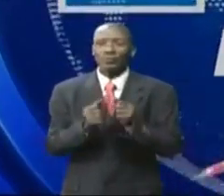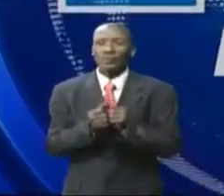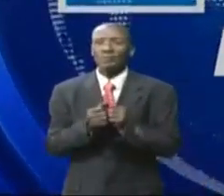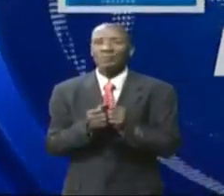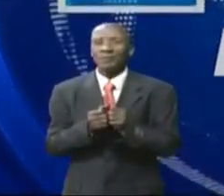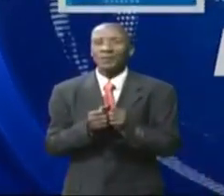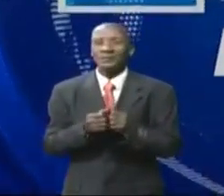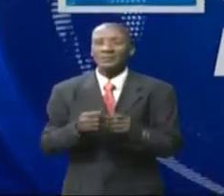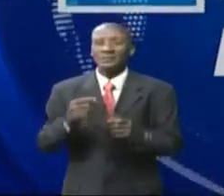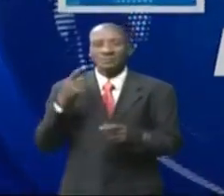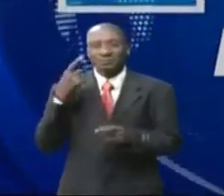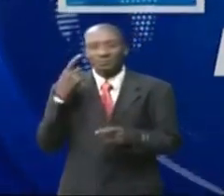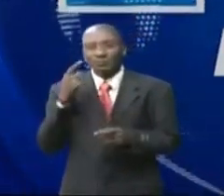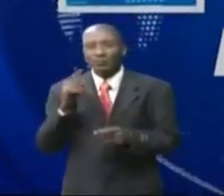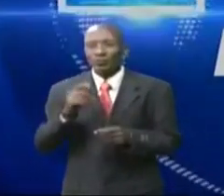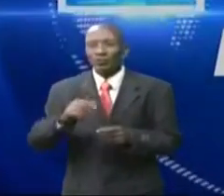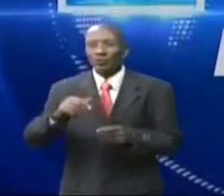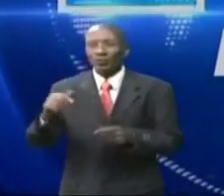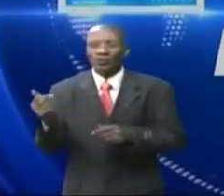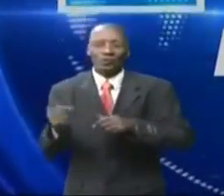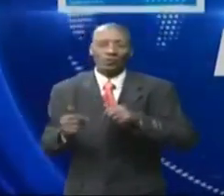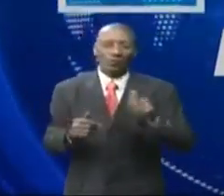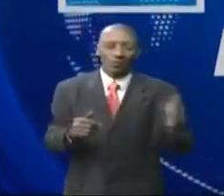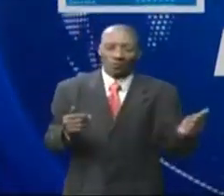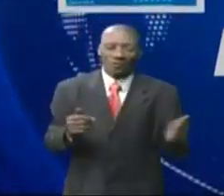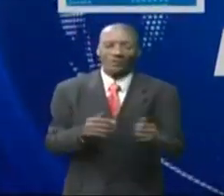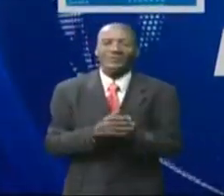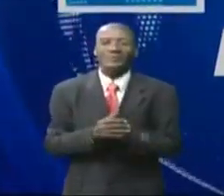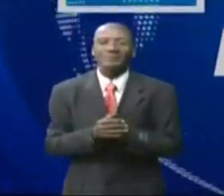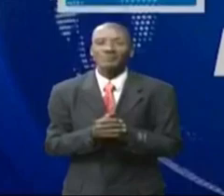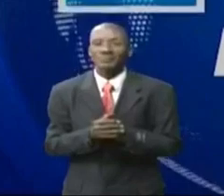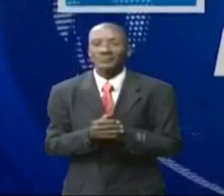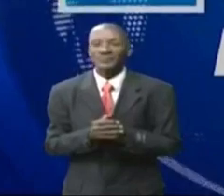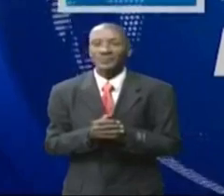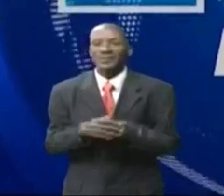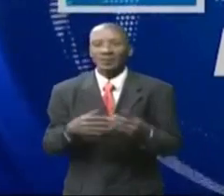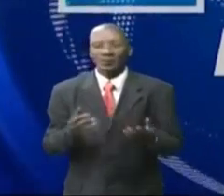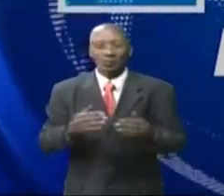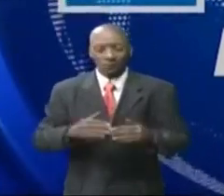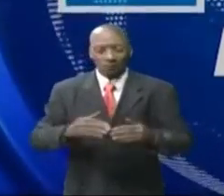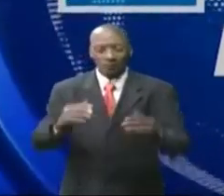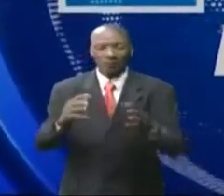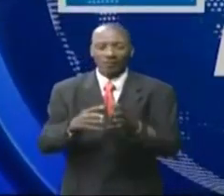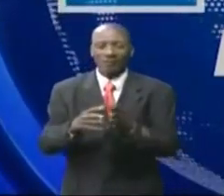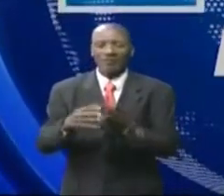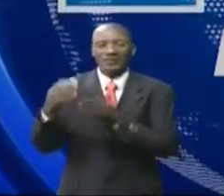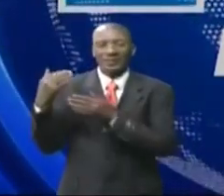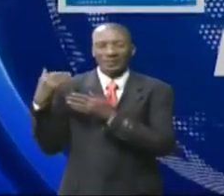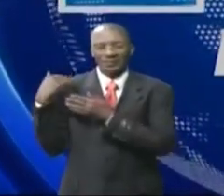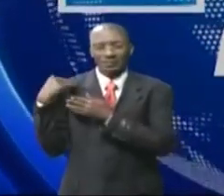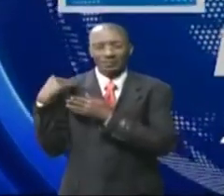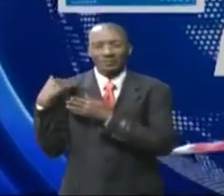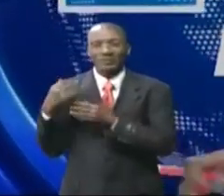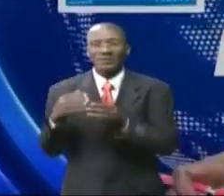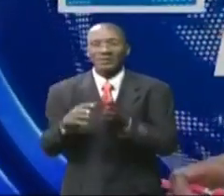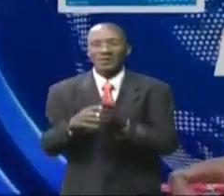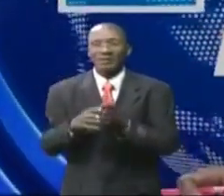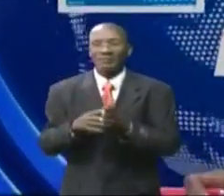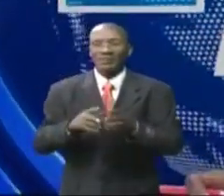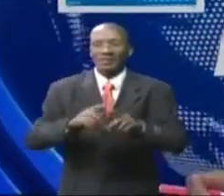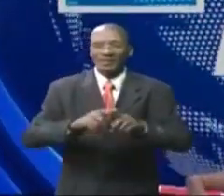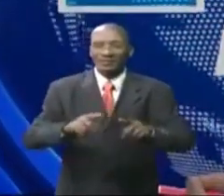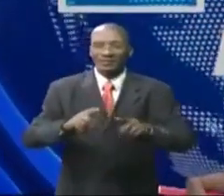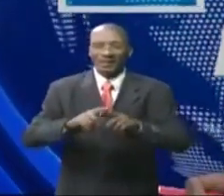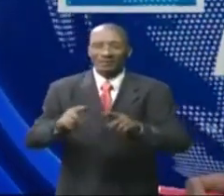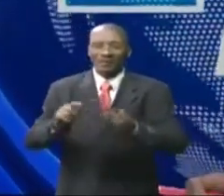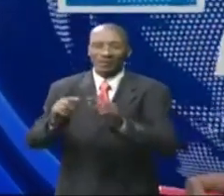dit le ministre des Transports et Voies de Communication s'est entretenu avec les responsables des différentes compagnies aériennes.